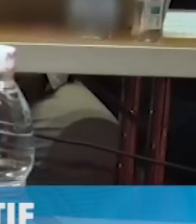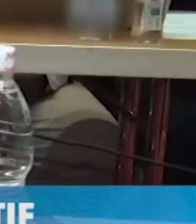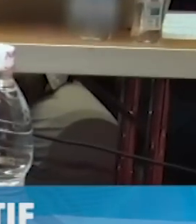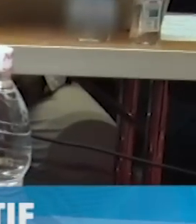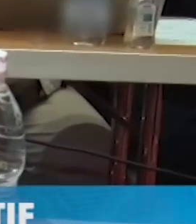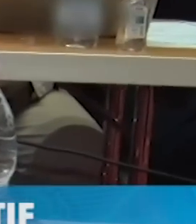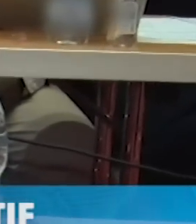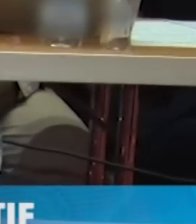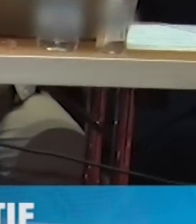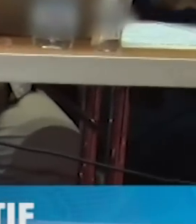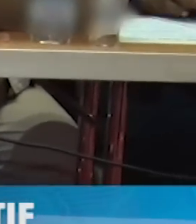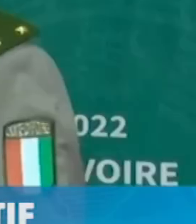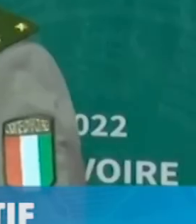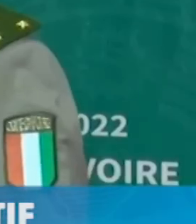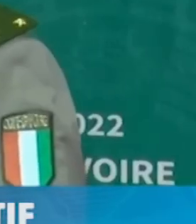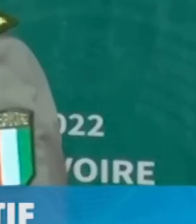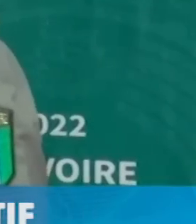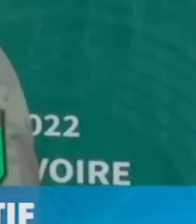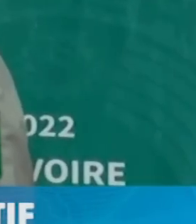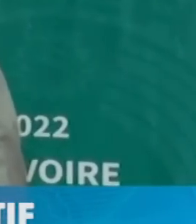On en parle également dans cette édition.